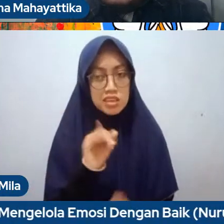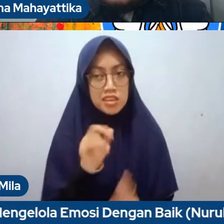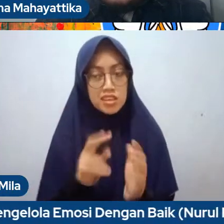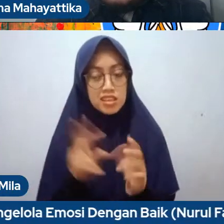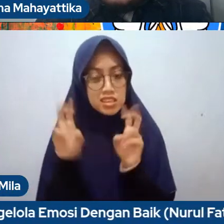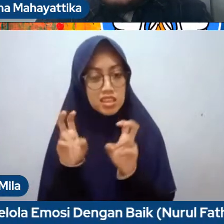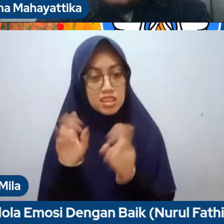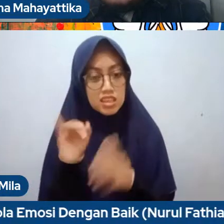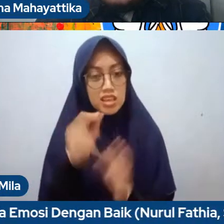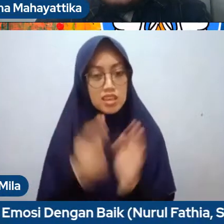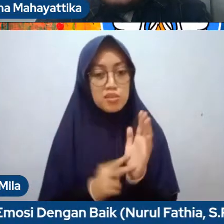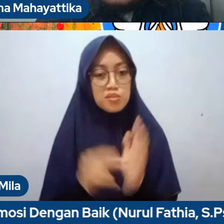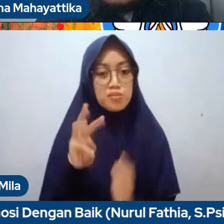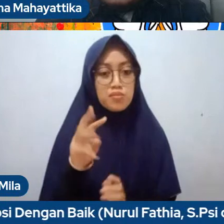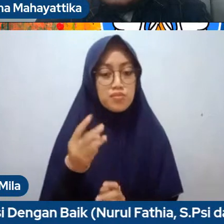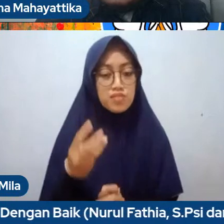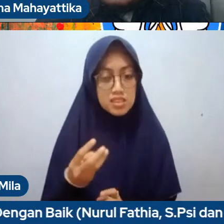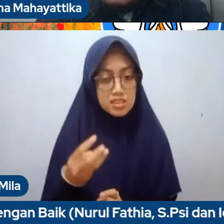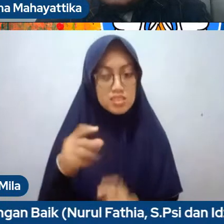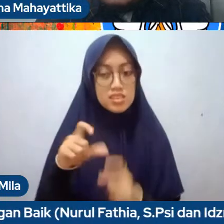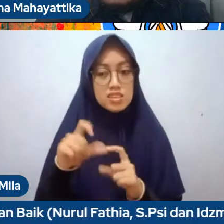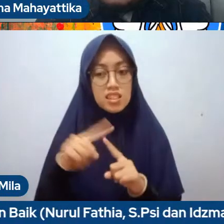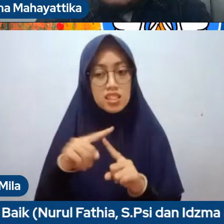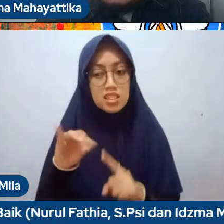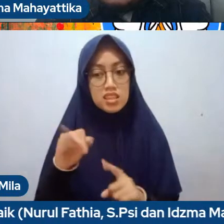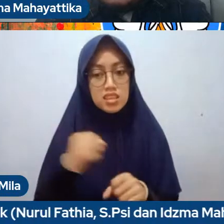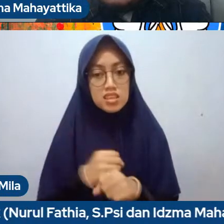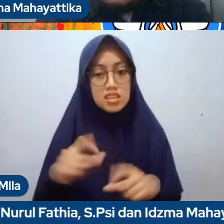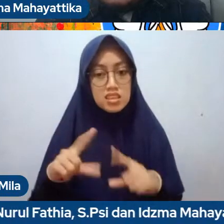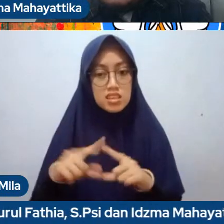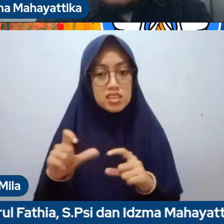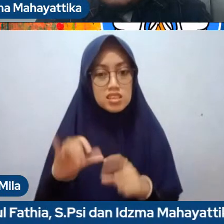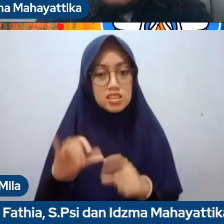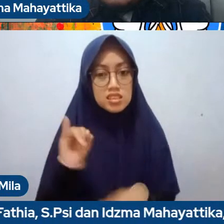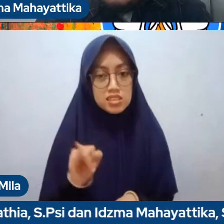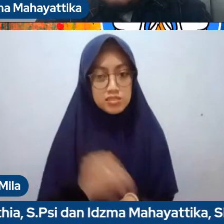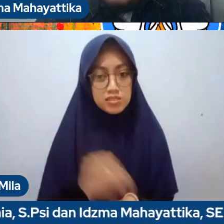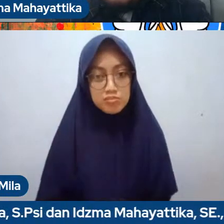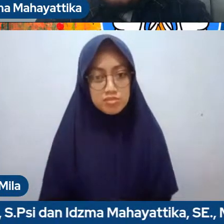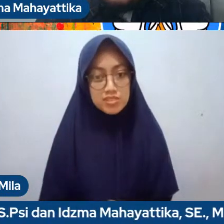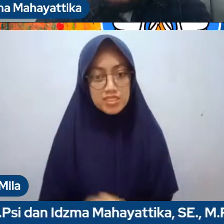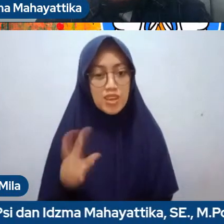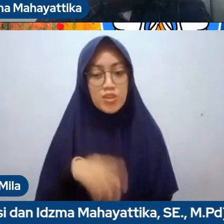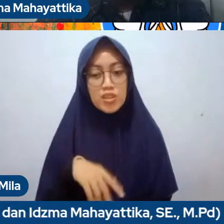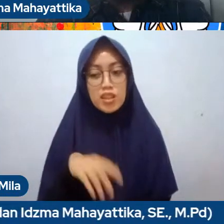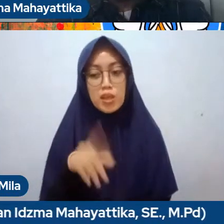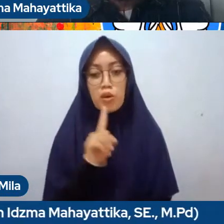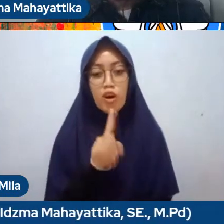catatan lah guru ya tentang perilaku anak tersebut. Investigasi nanti kabur bu anak ya bu.